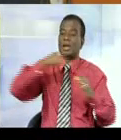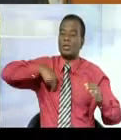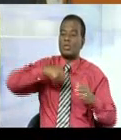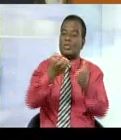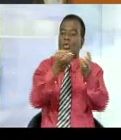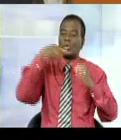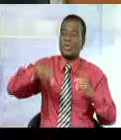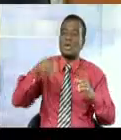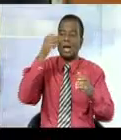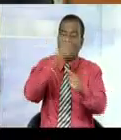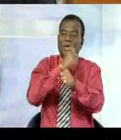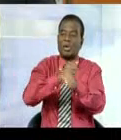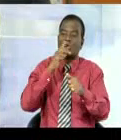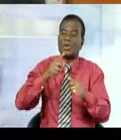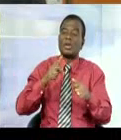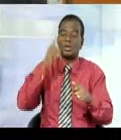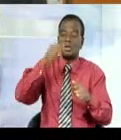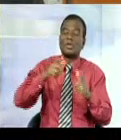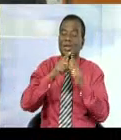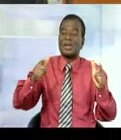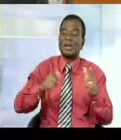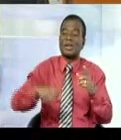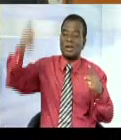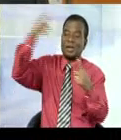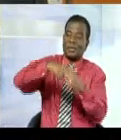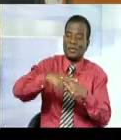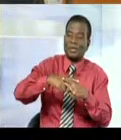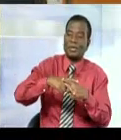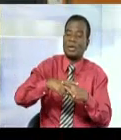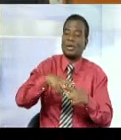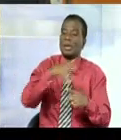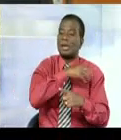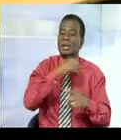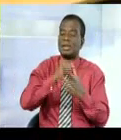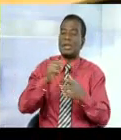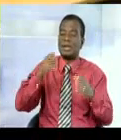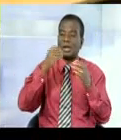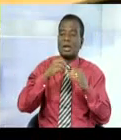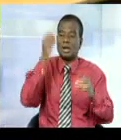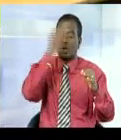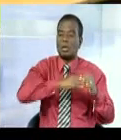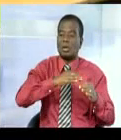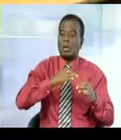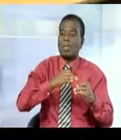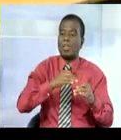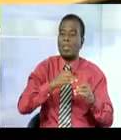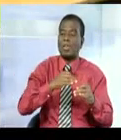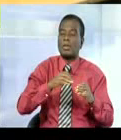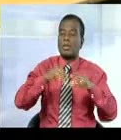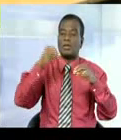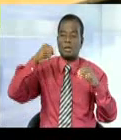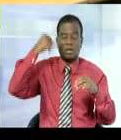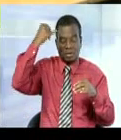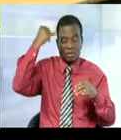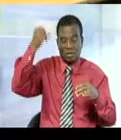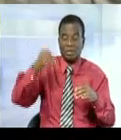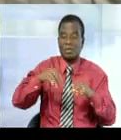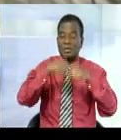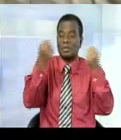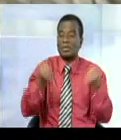ce grand rendez-vous-là. Nous avons de grands éditeurs locaux, donc c'est déjà un atout. L'initiative du salon est saluée par